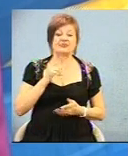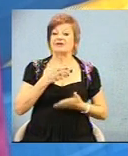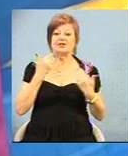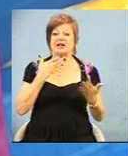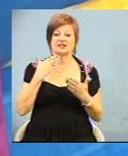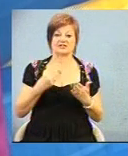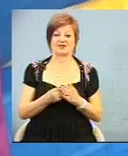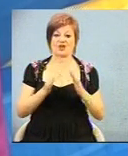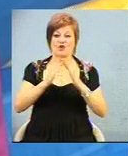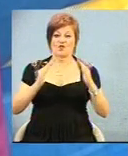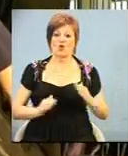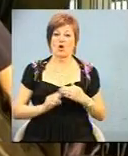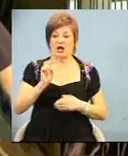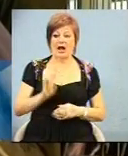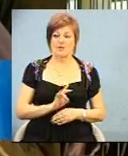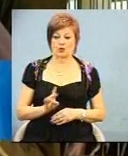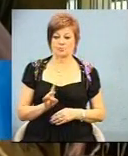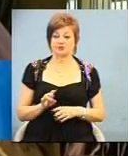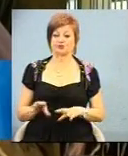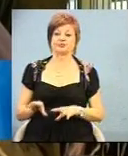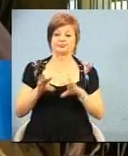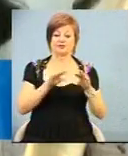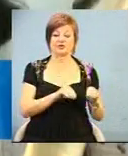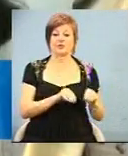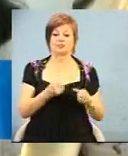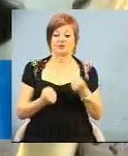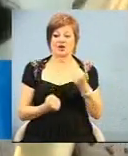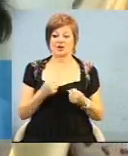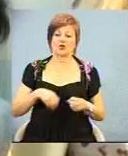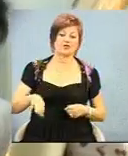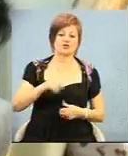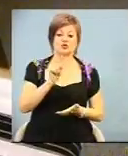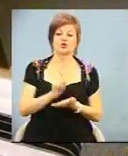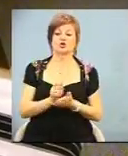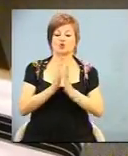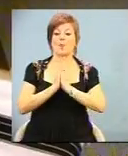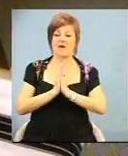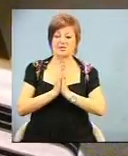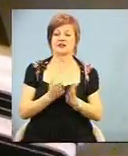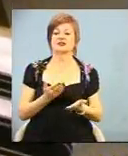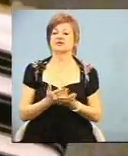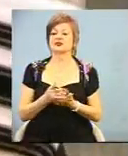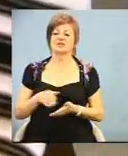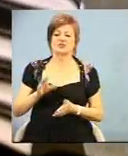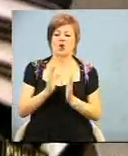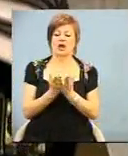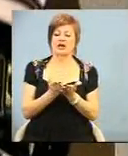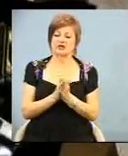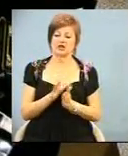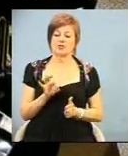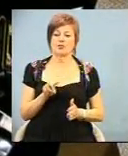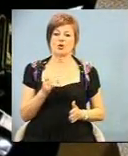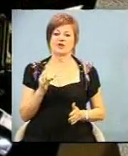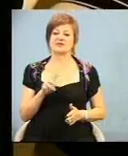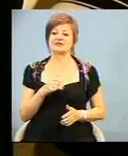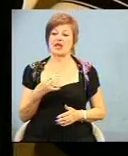храму. У пересувній синагозі є все, що має бути для молитви. Свиток Тори – це п'ятикнижжя Мойсея, написане